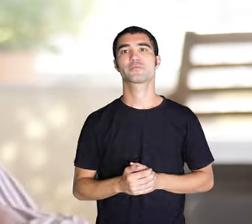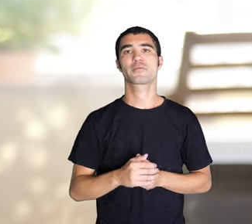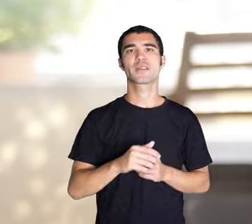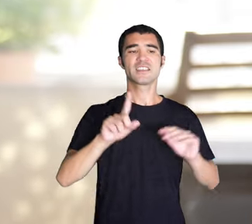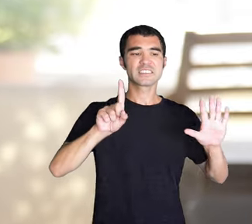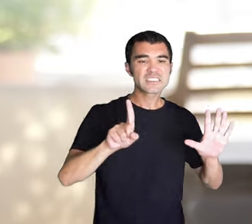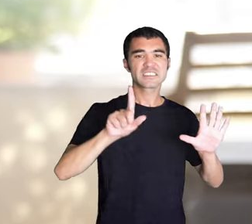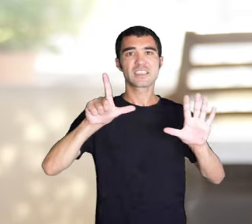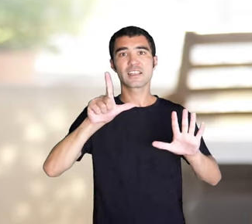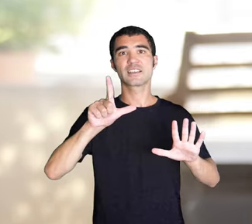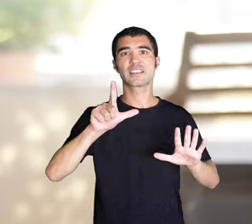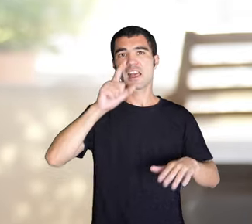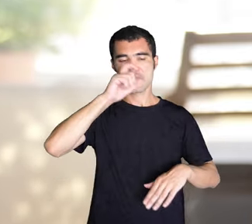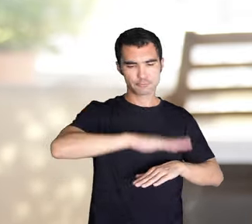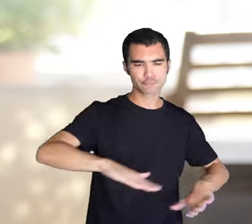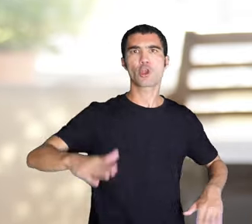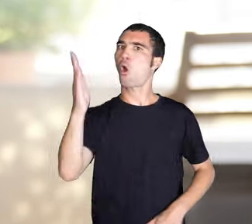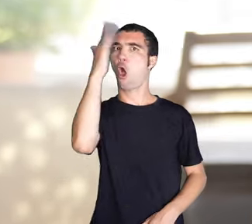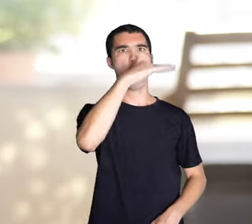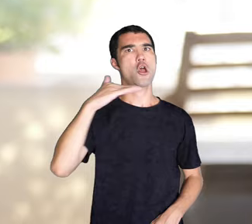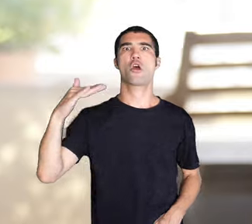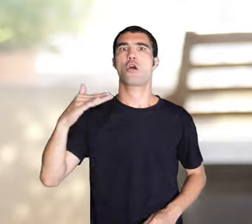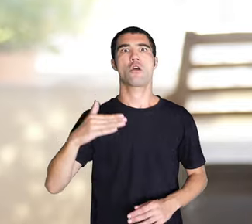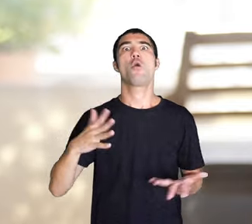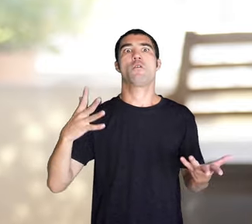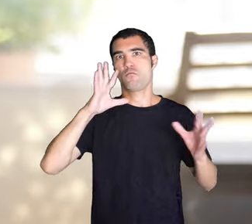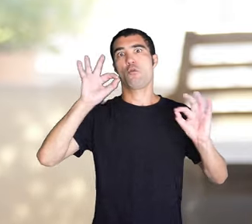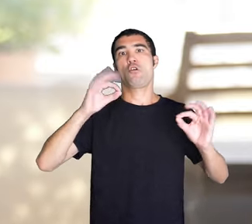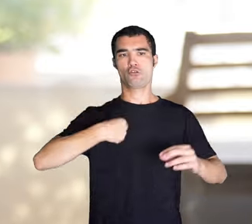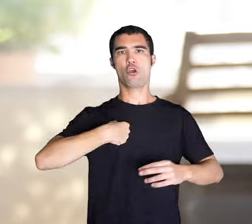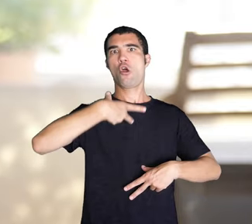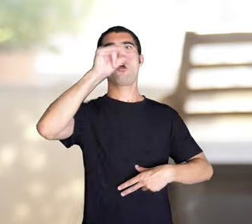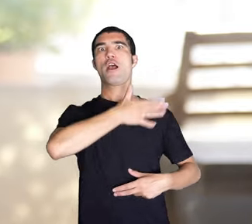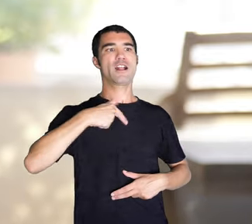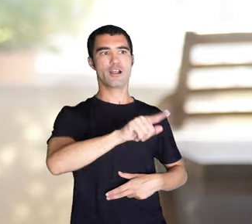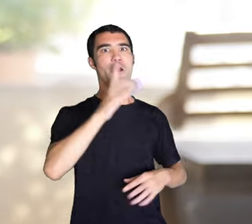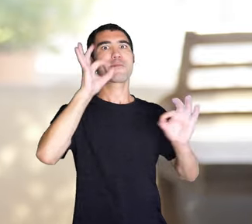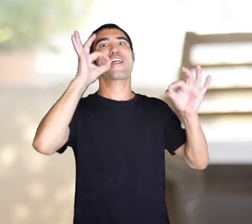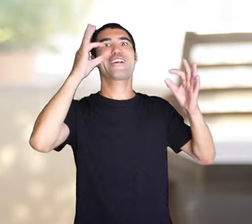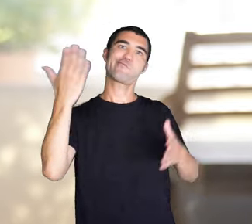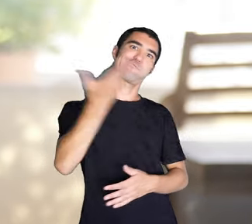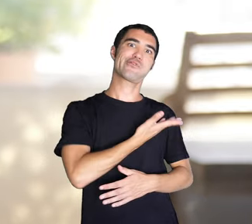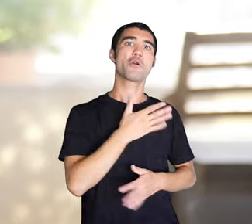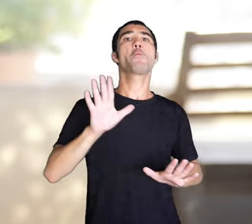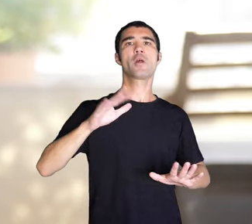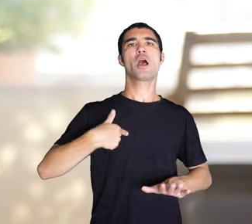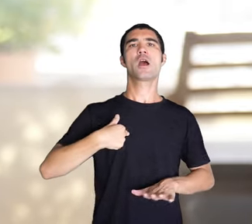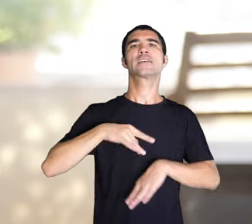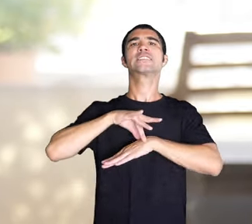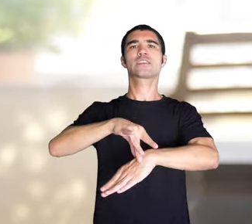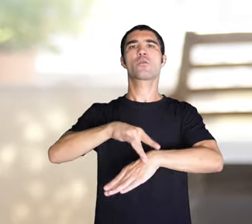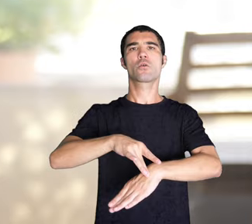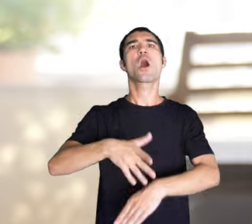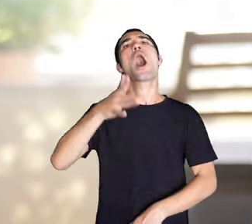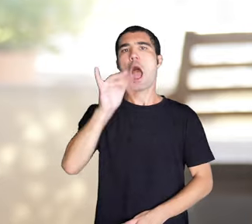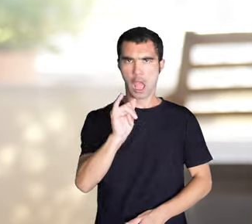anys no n'hi deixava d'anar cap jo. Perquè m'exposava molt. De totes maneres tenia un seguro.